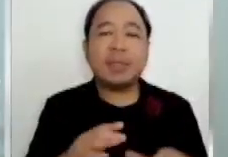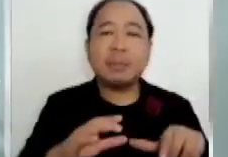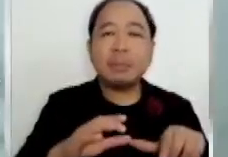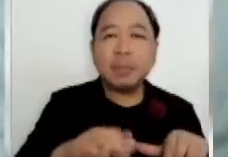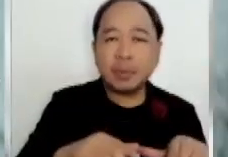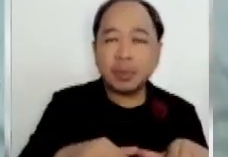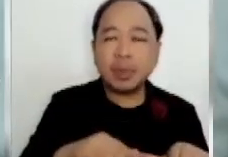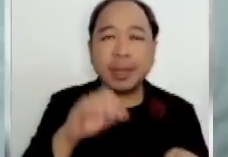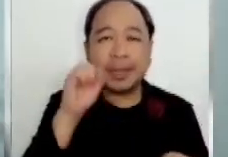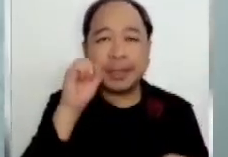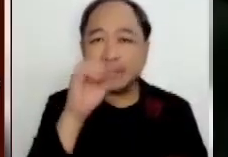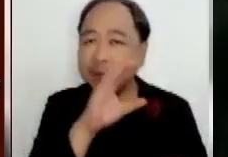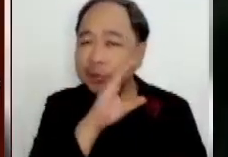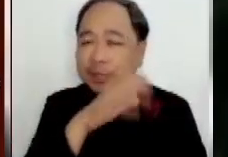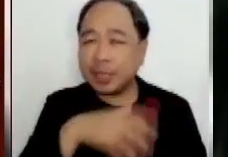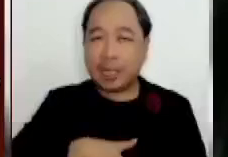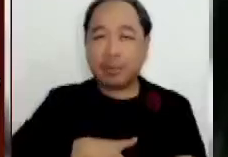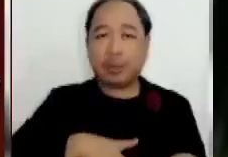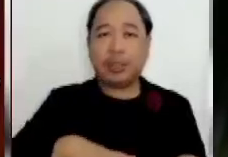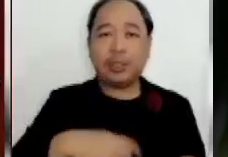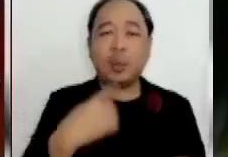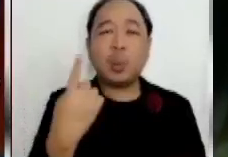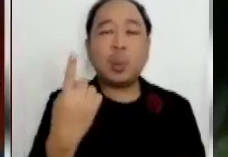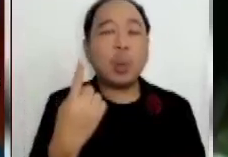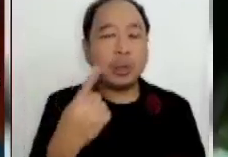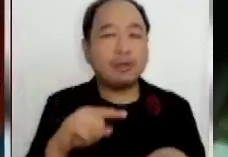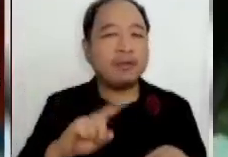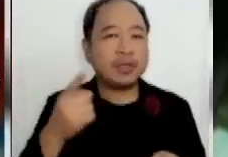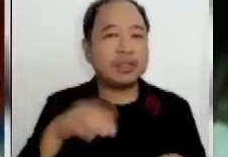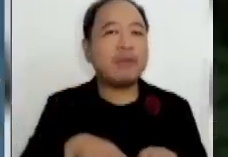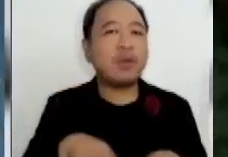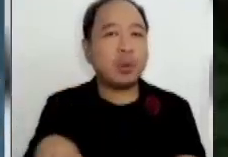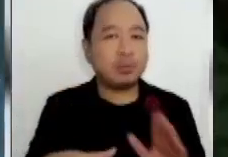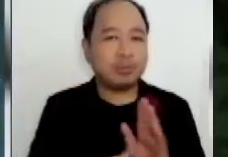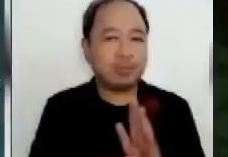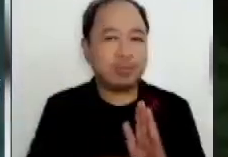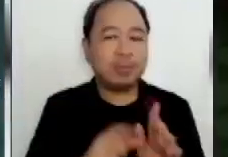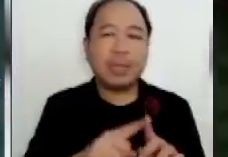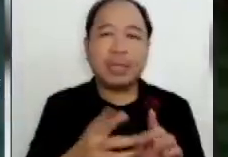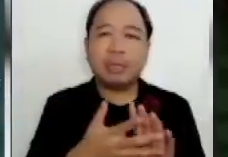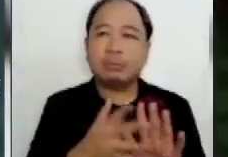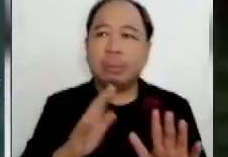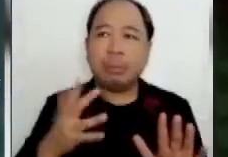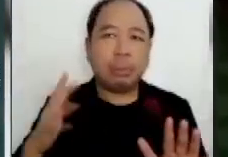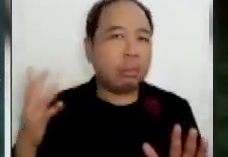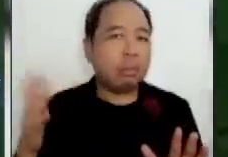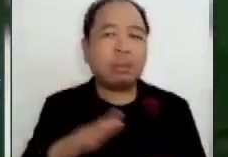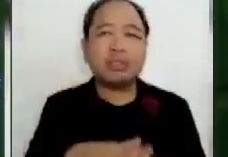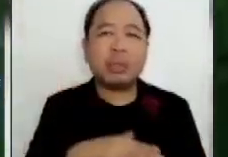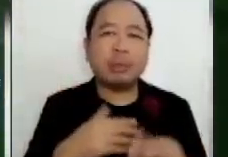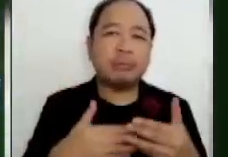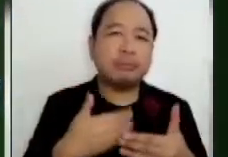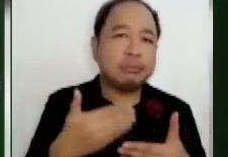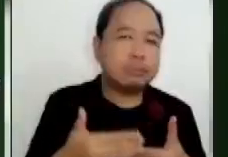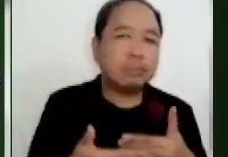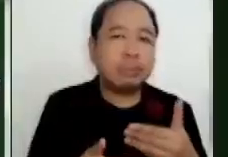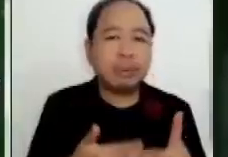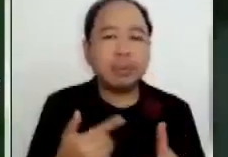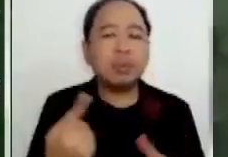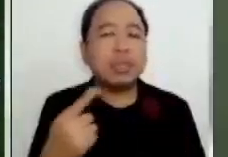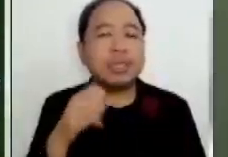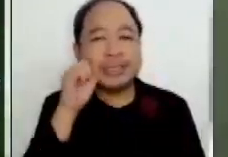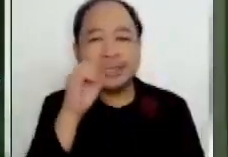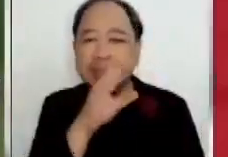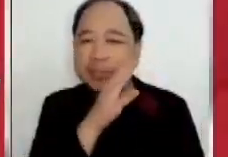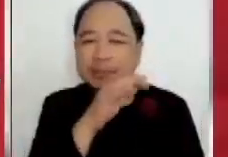citizen at buntis, ang presintong ito sa unang palapag. Pero dahil sa haba at bagal daw ng usad ng pila, kaya napilitan na ang senior citizen at cancer patient